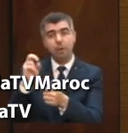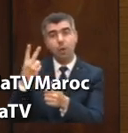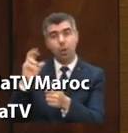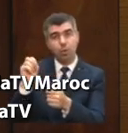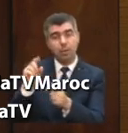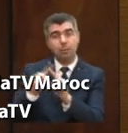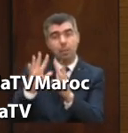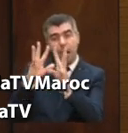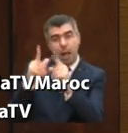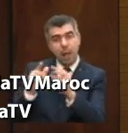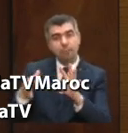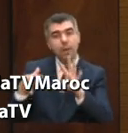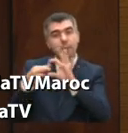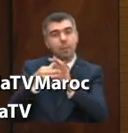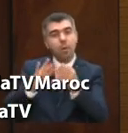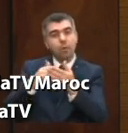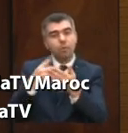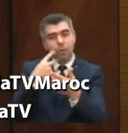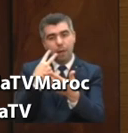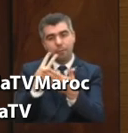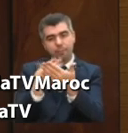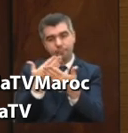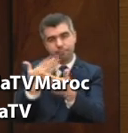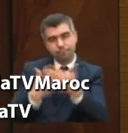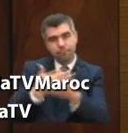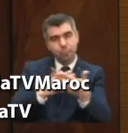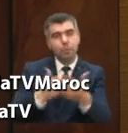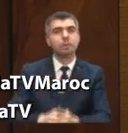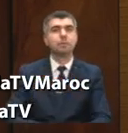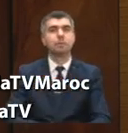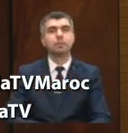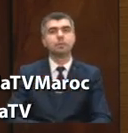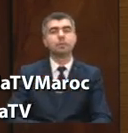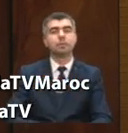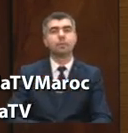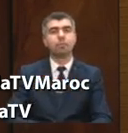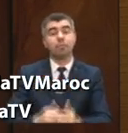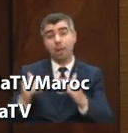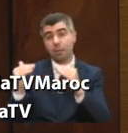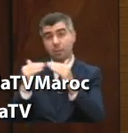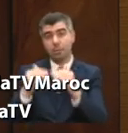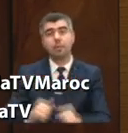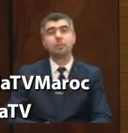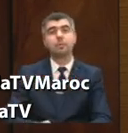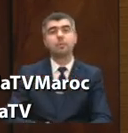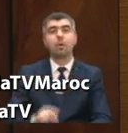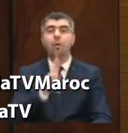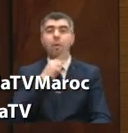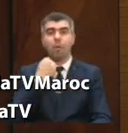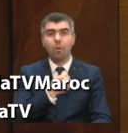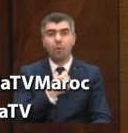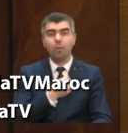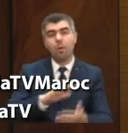الأعمال المصرح به خلال فترة النشاط السابقة لشهر مارس 2020. وحرصا من الحكومة على